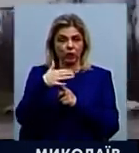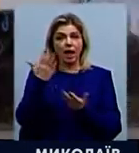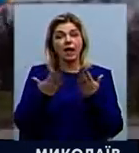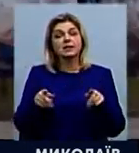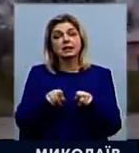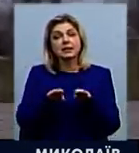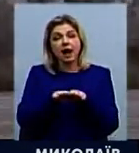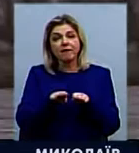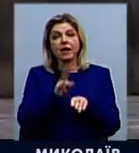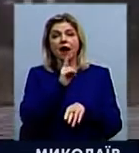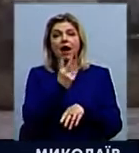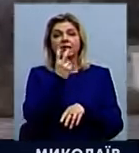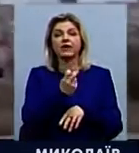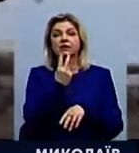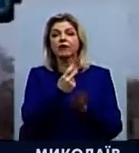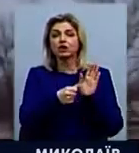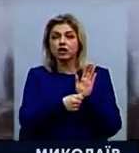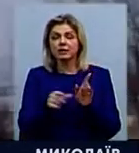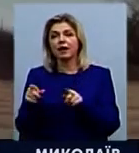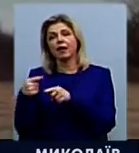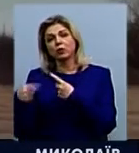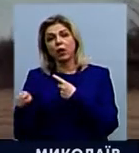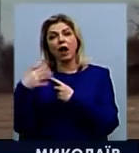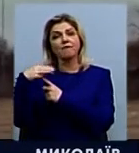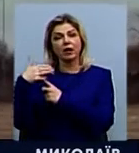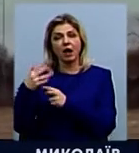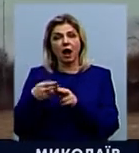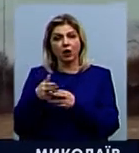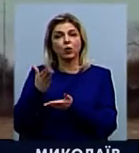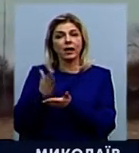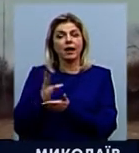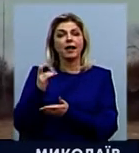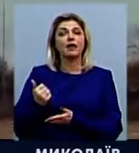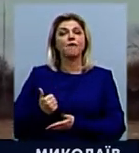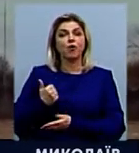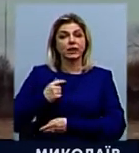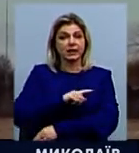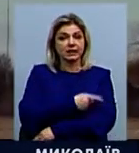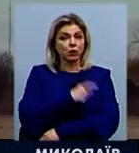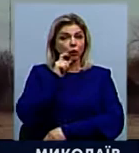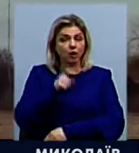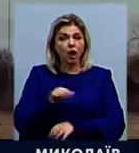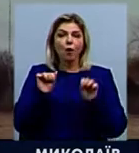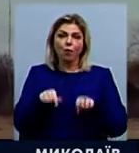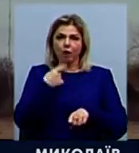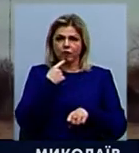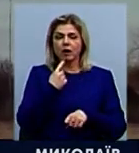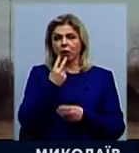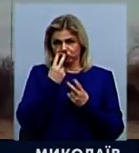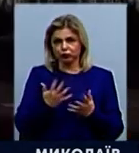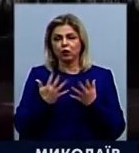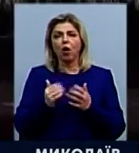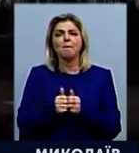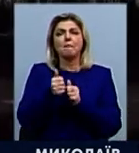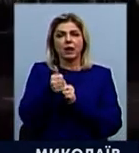порівнювати К-226 з гелікоптерами, які знаходяться на озброєнні Збройних сил України, можна говорити про помітний крок уперед,